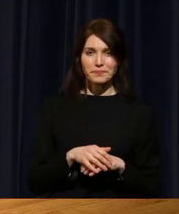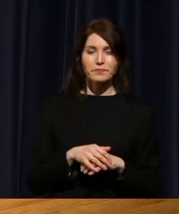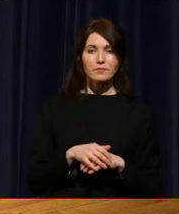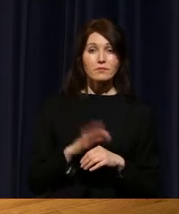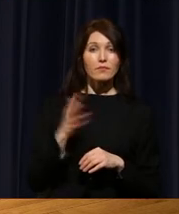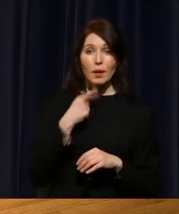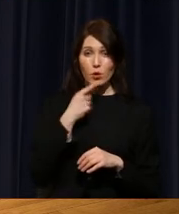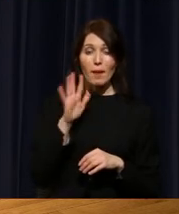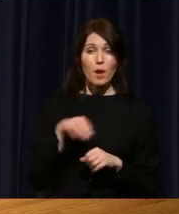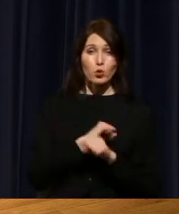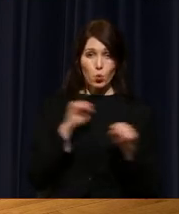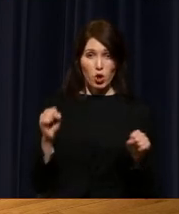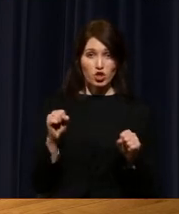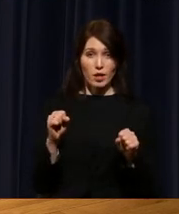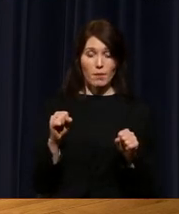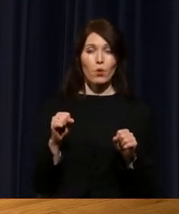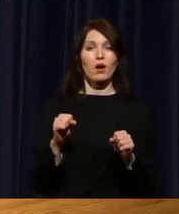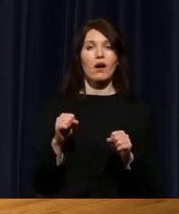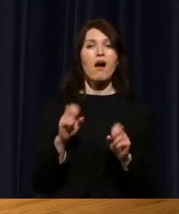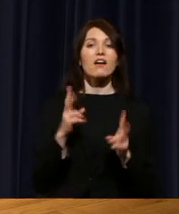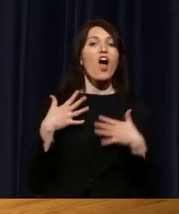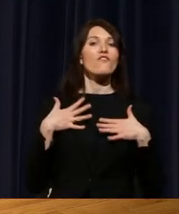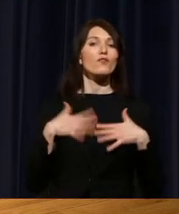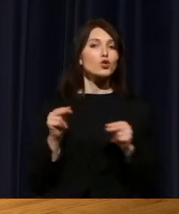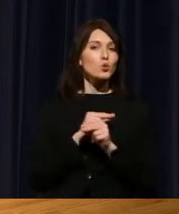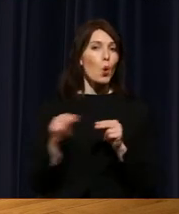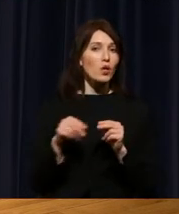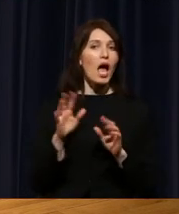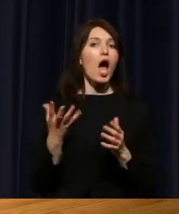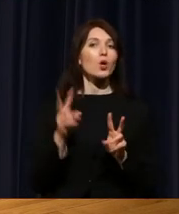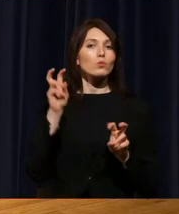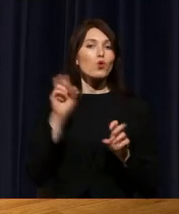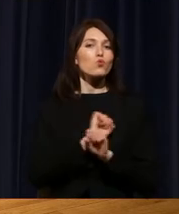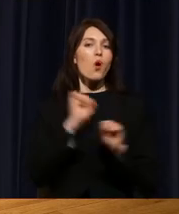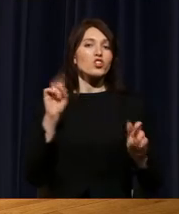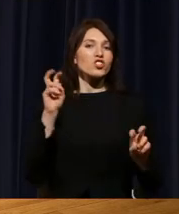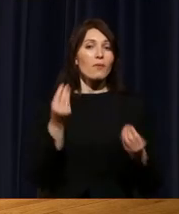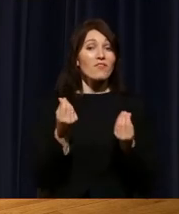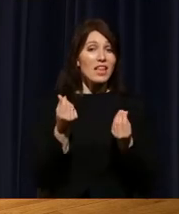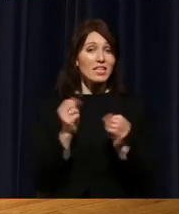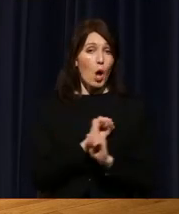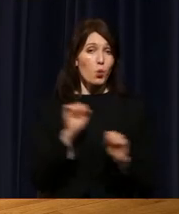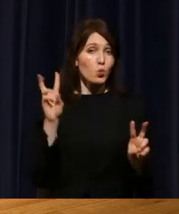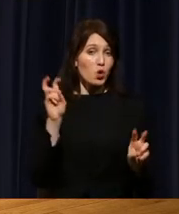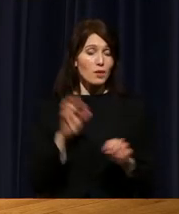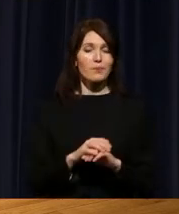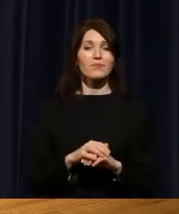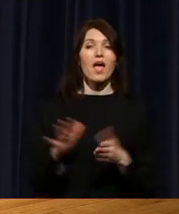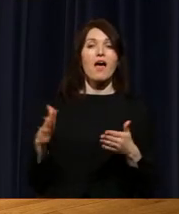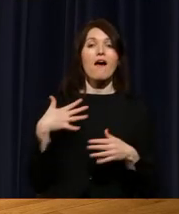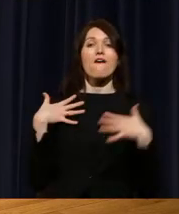Bet runājot par to drošību savukārt, un kā ir fizioterapeitiem ar drošību finansiālo?